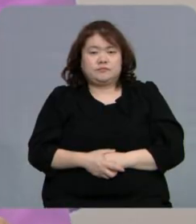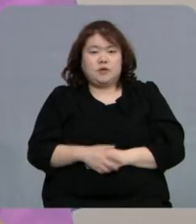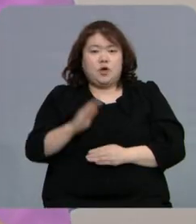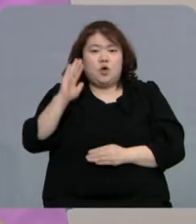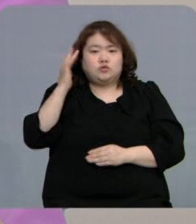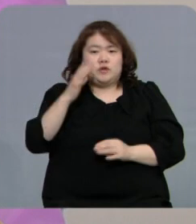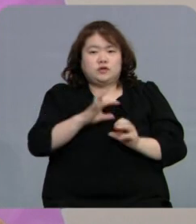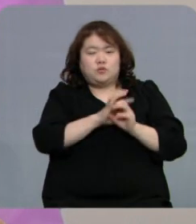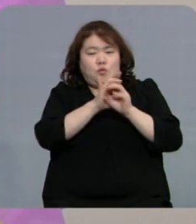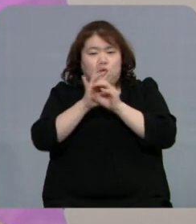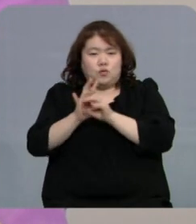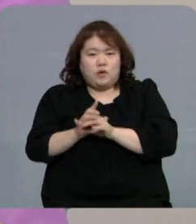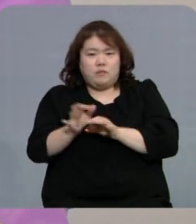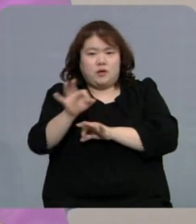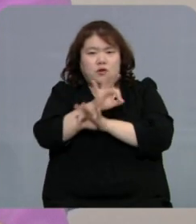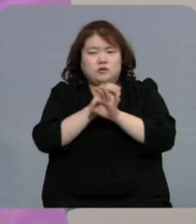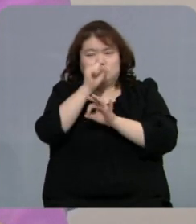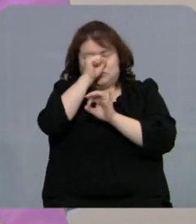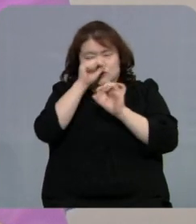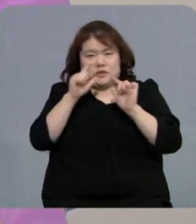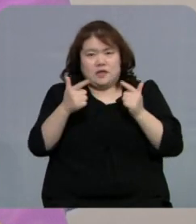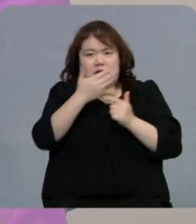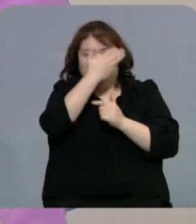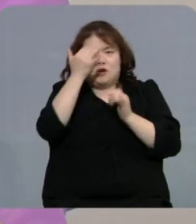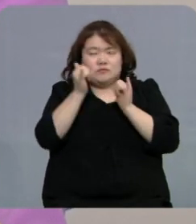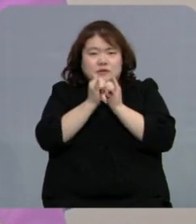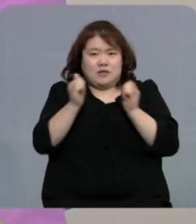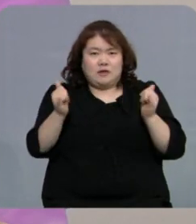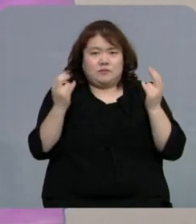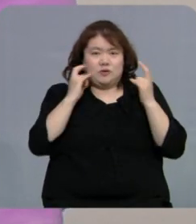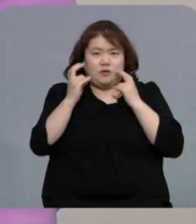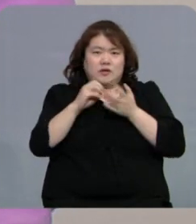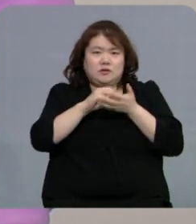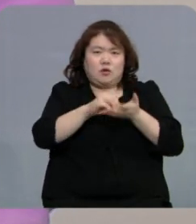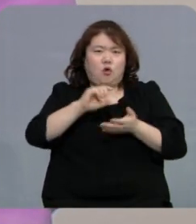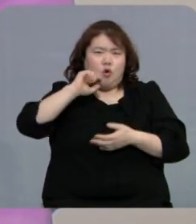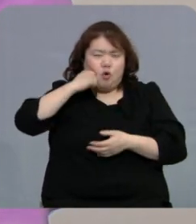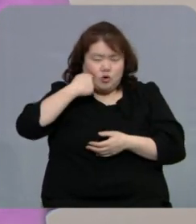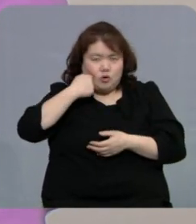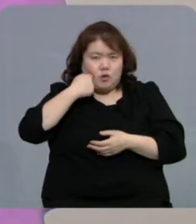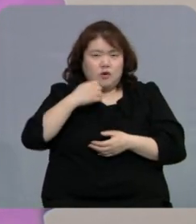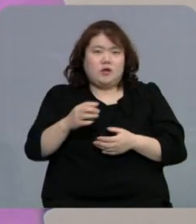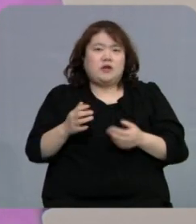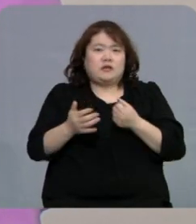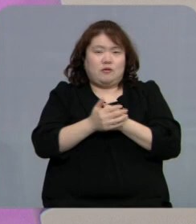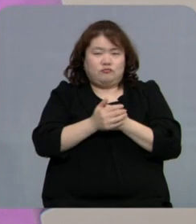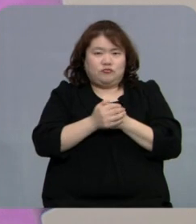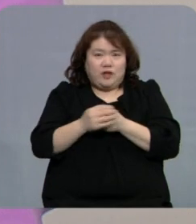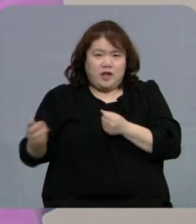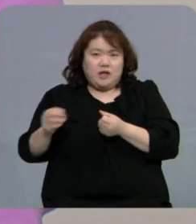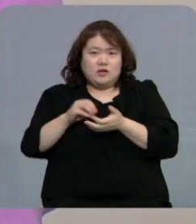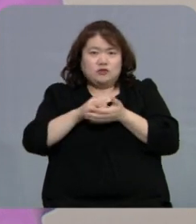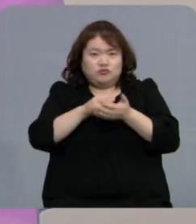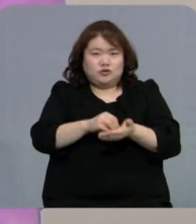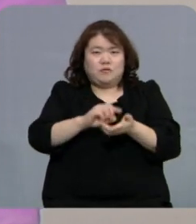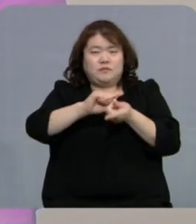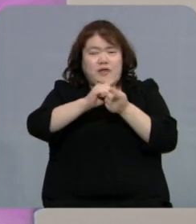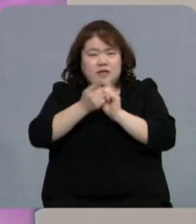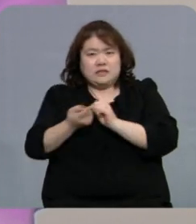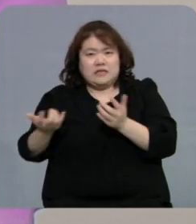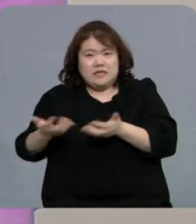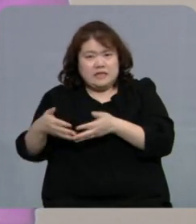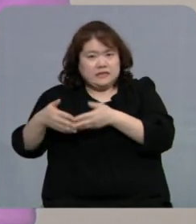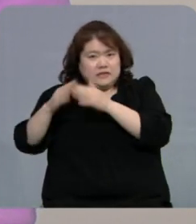최근 코로나19와 경기 침체로 청년 취업난이 심화하면서 취업 대신에 창업을 선택하는 젊은이들이